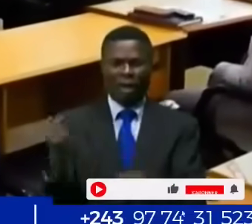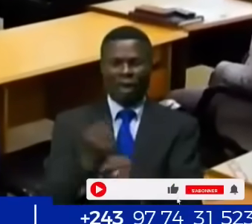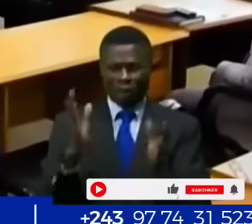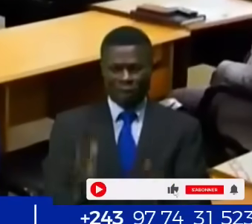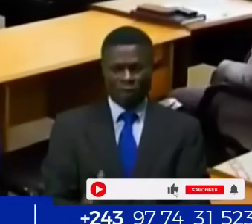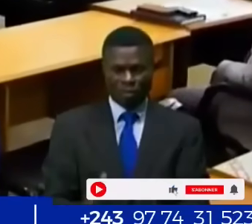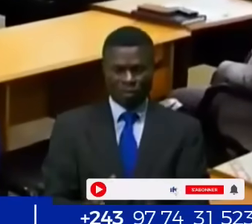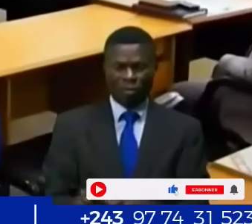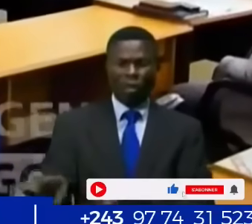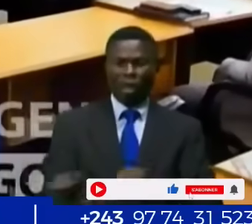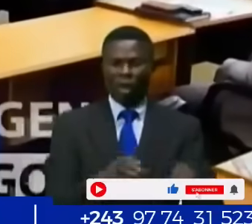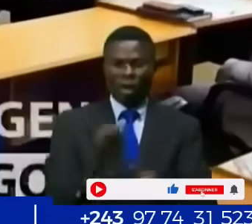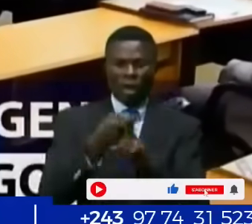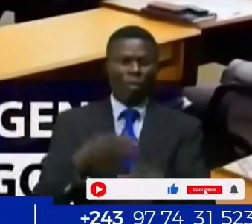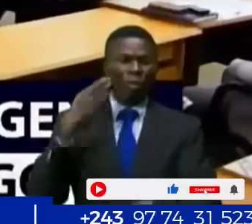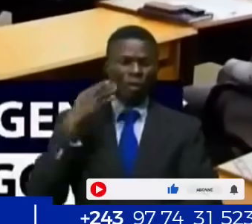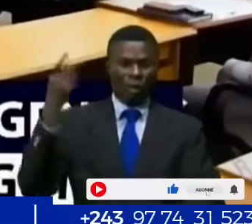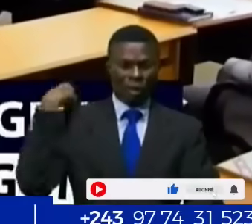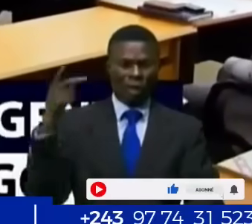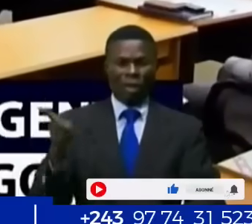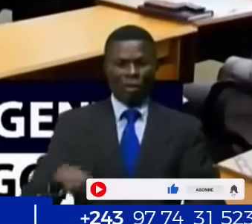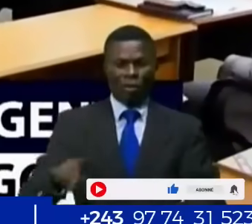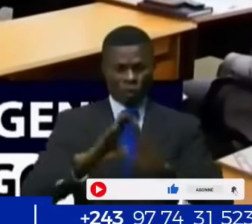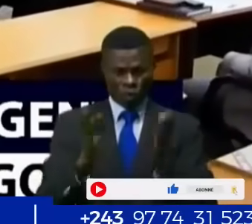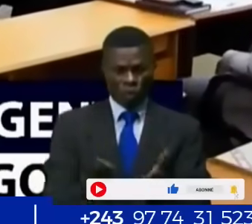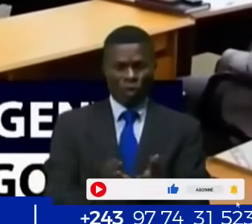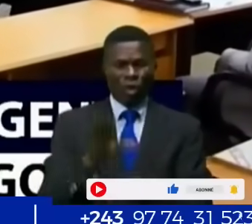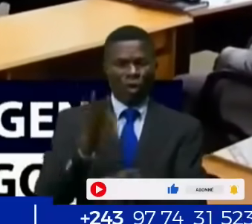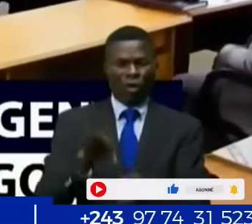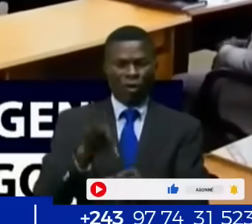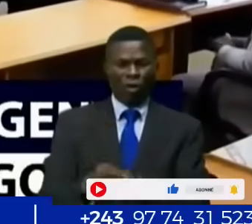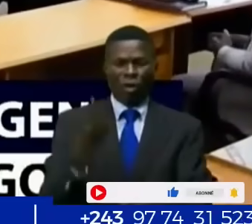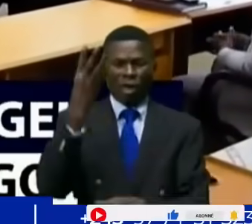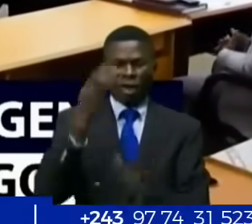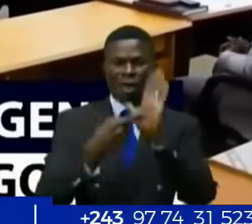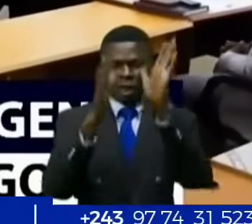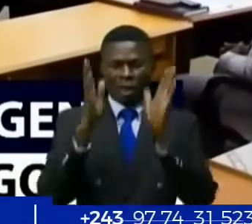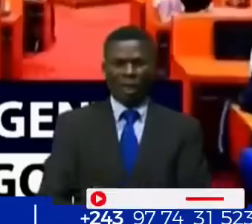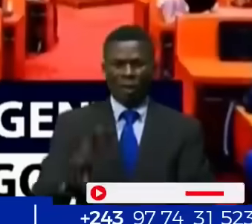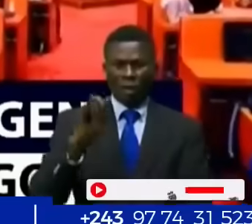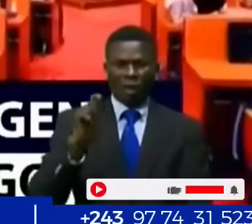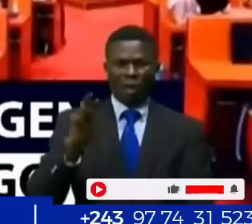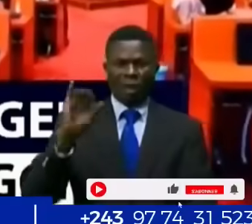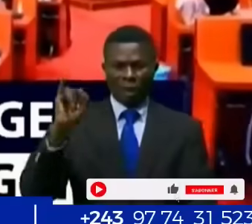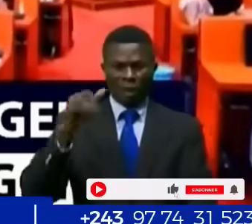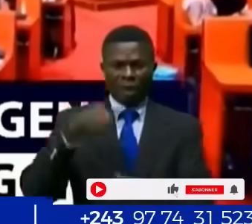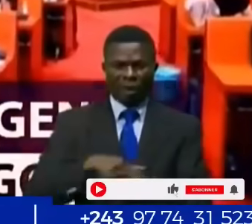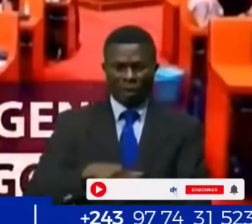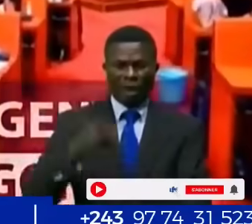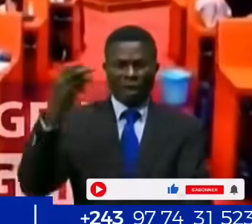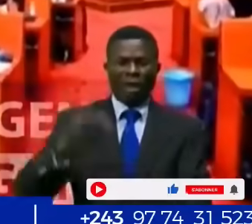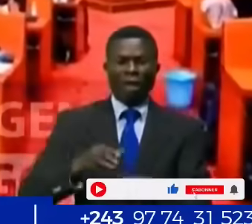session ordinaire de mars, les députés provinciaux pourront élire les 4 représentants ituriens au niveau de la Chambre haute